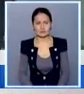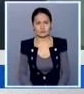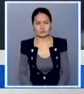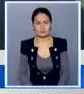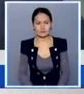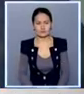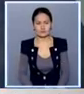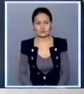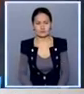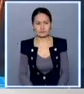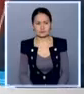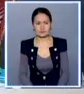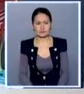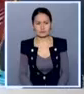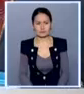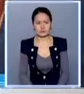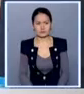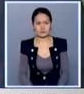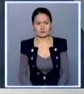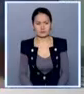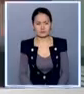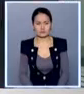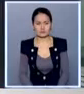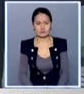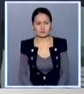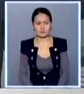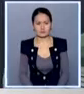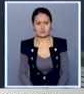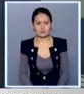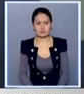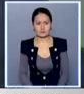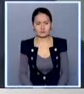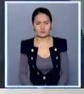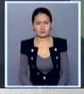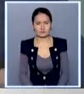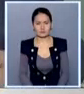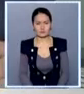тәңірдің шыңынан. Той көрмей-ақ, сый көрмей-ақ өтсен